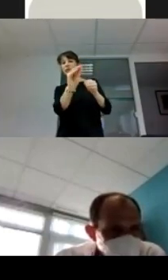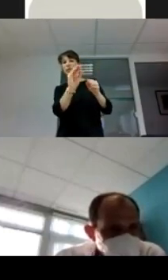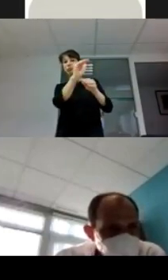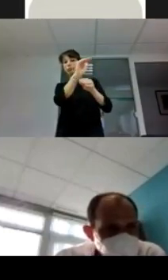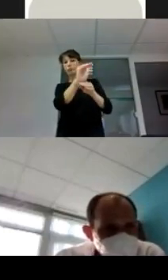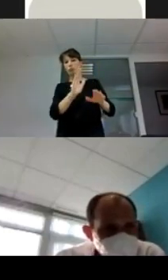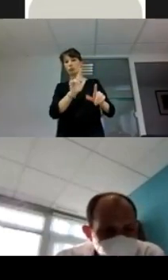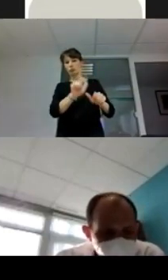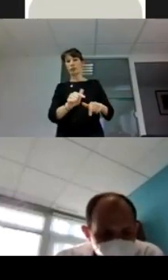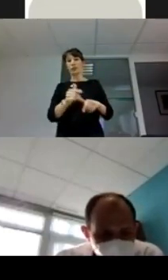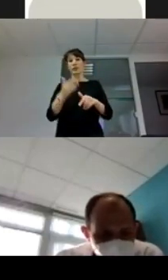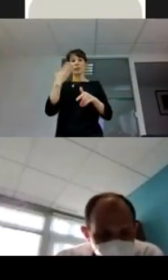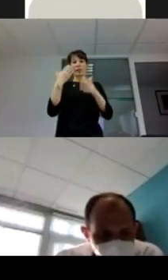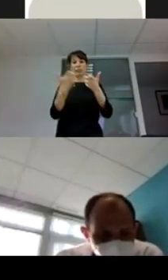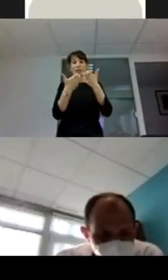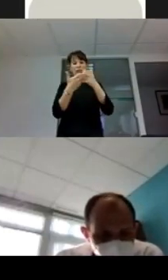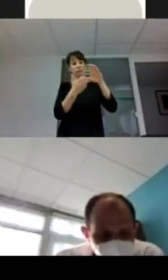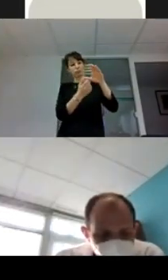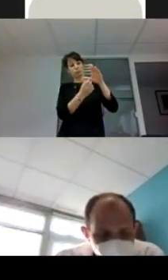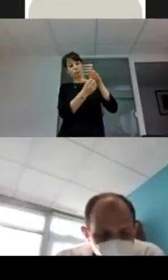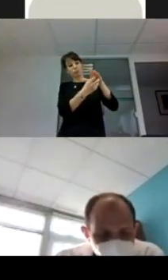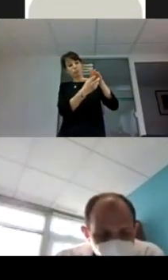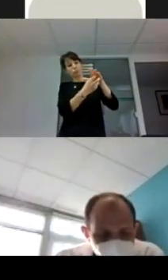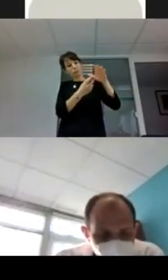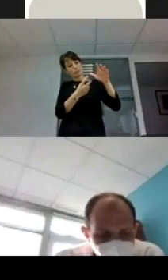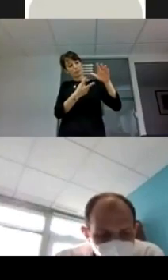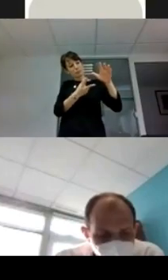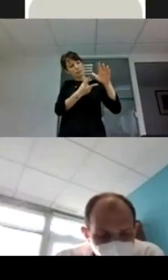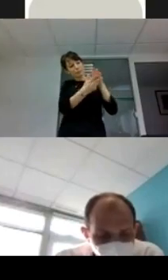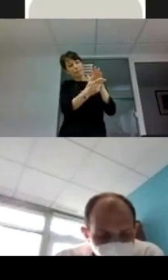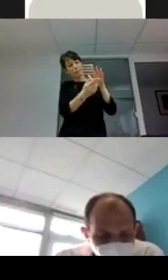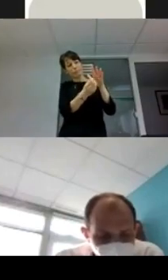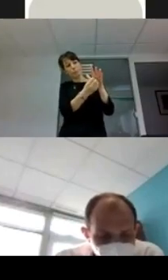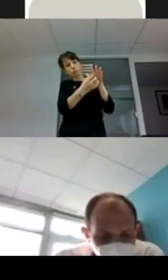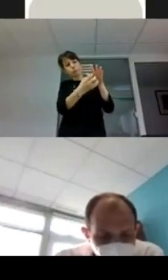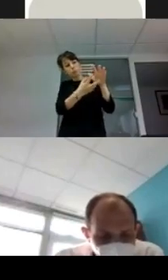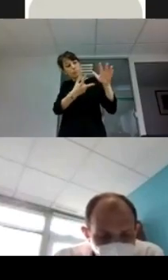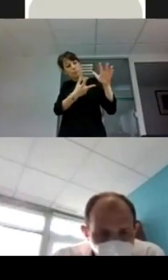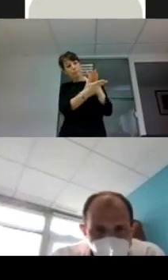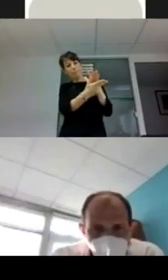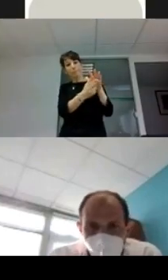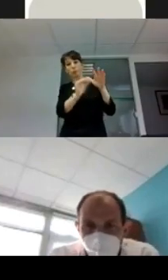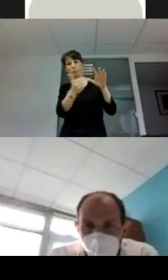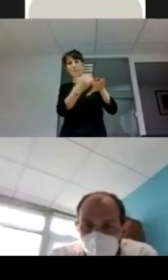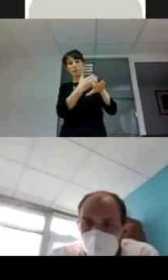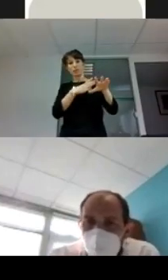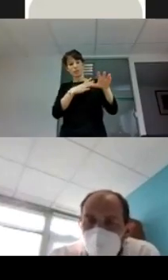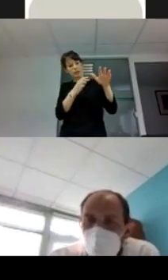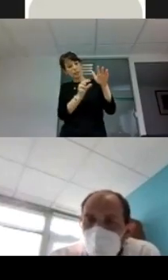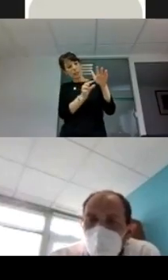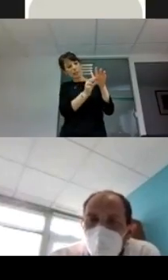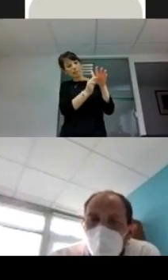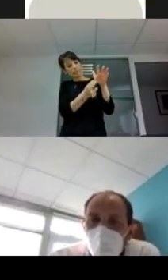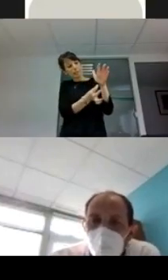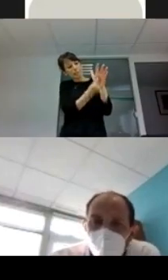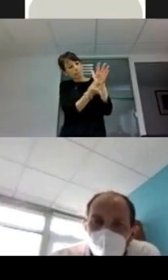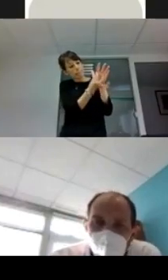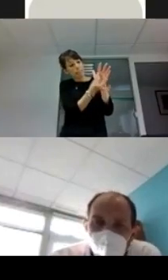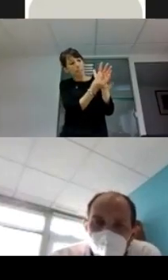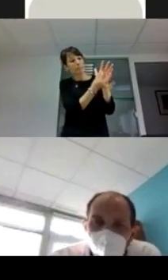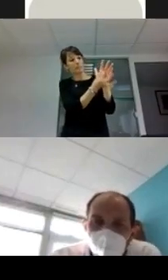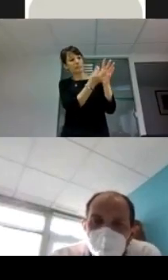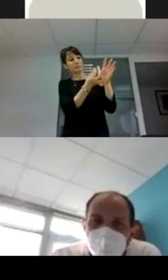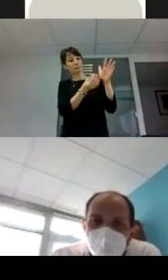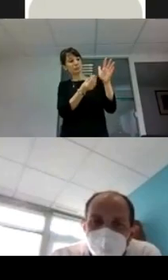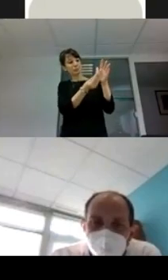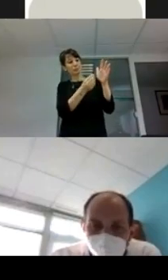sécurité. Si on coupe un gros polype avec une grosse cicatrice comme sur cette diapositive, ou s'il existe un saignement, on peut mettre